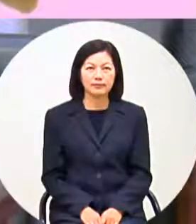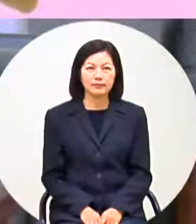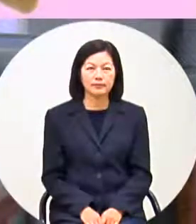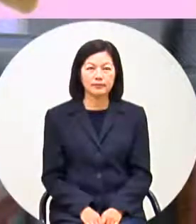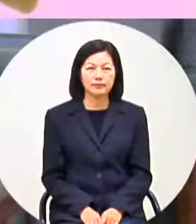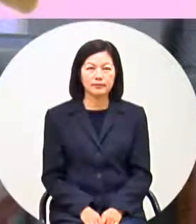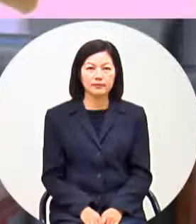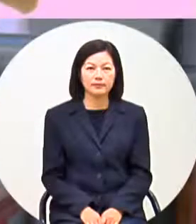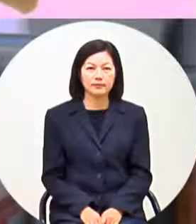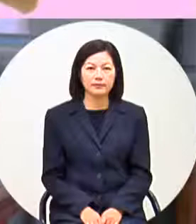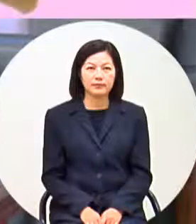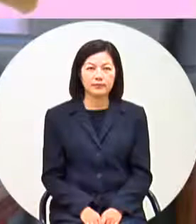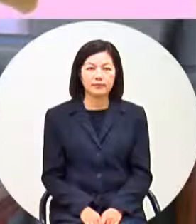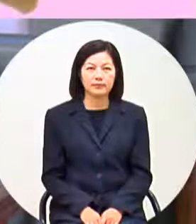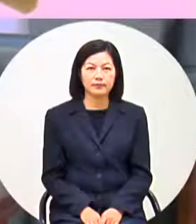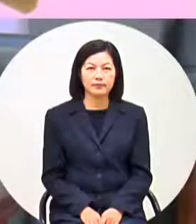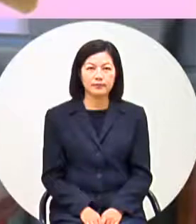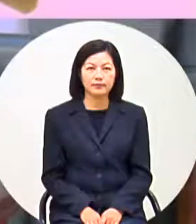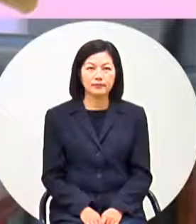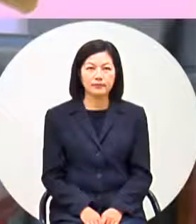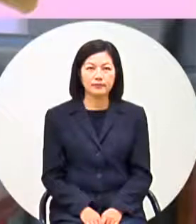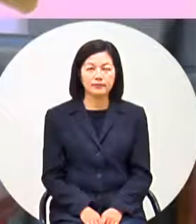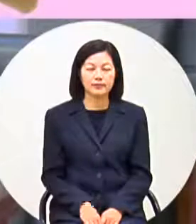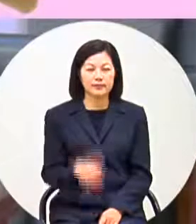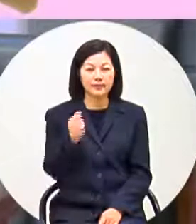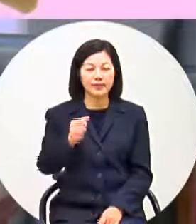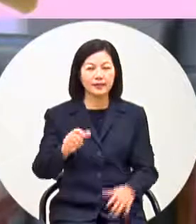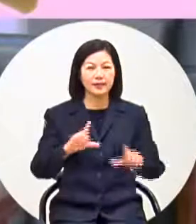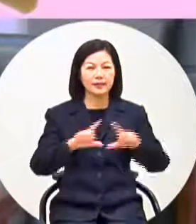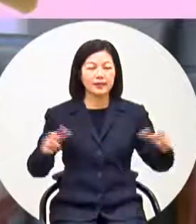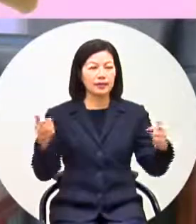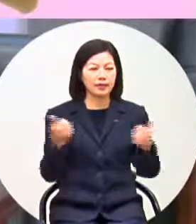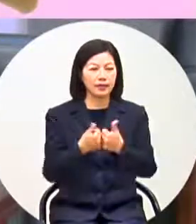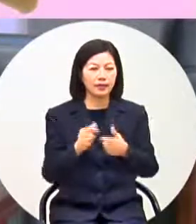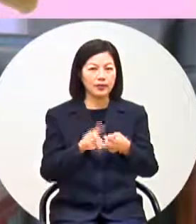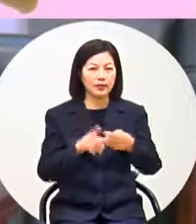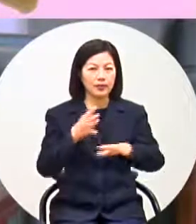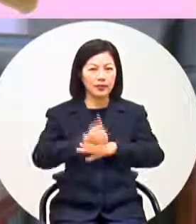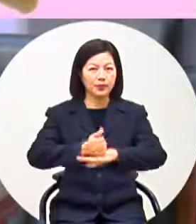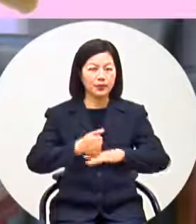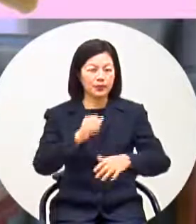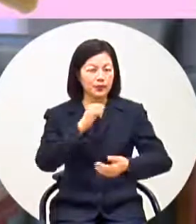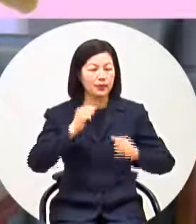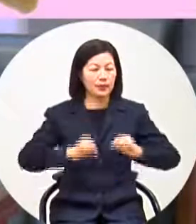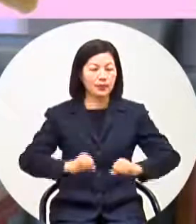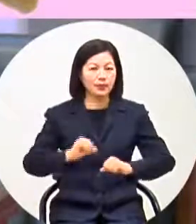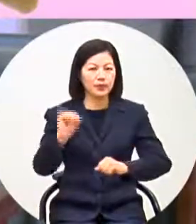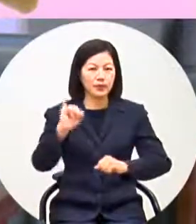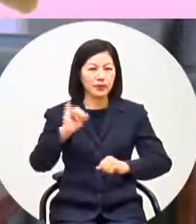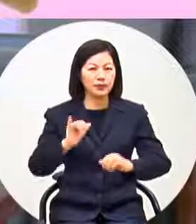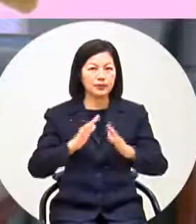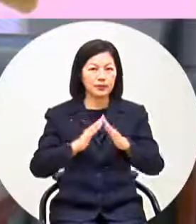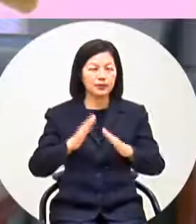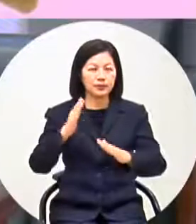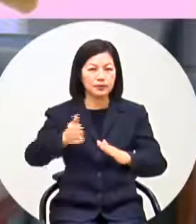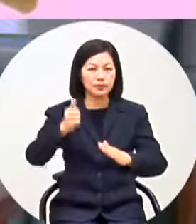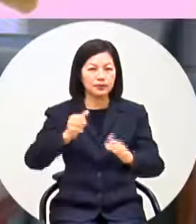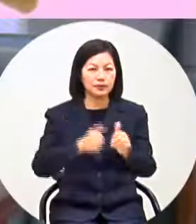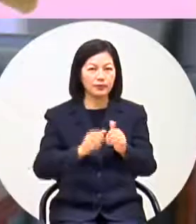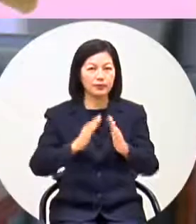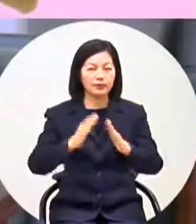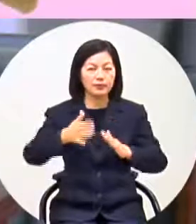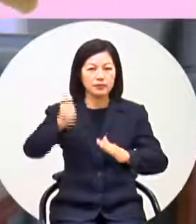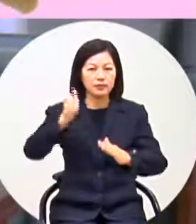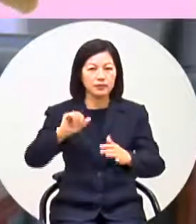来，感谢我们大会主席康议长，好，我们市长、副市长、市府团队，好，我们的议会同仁，还有我